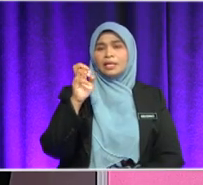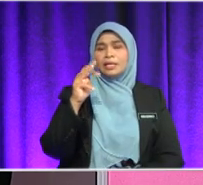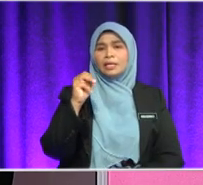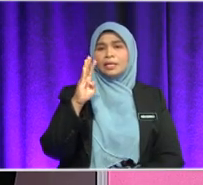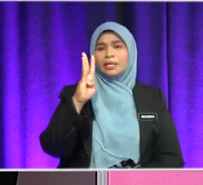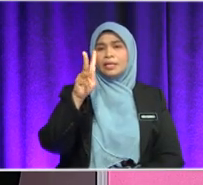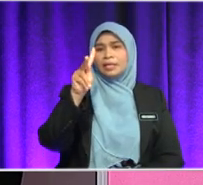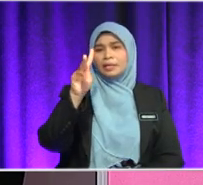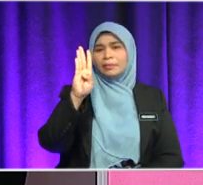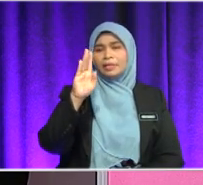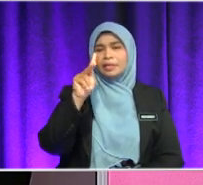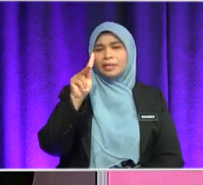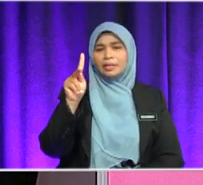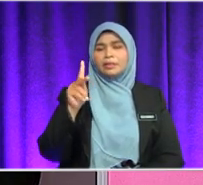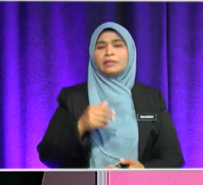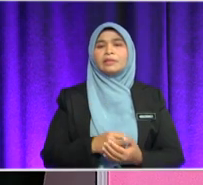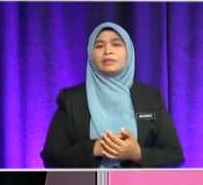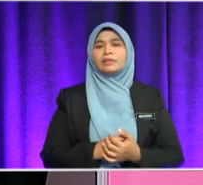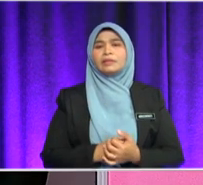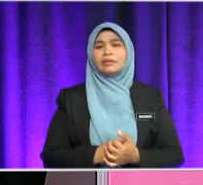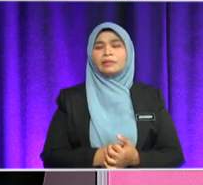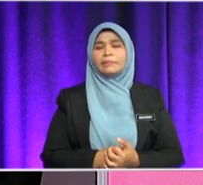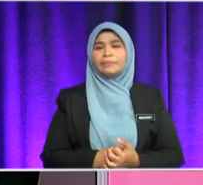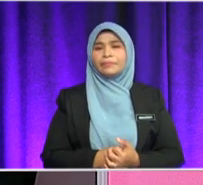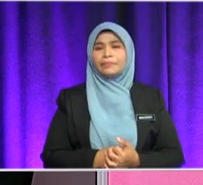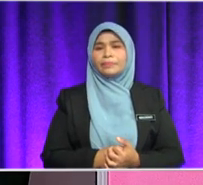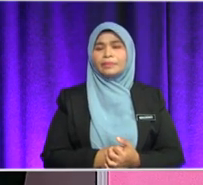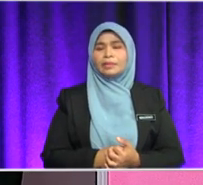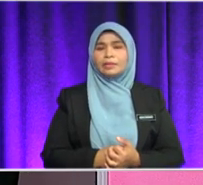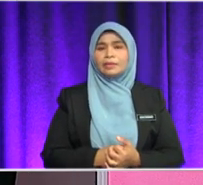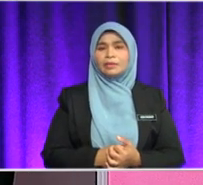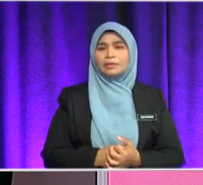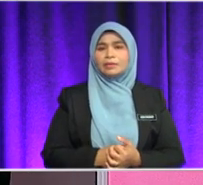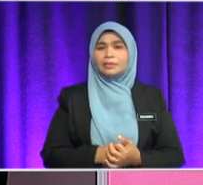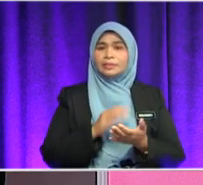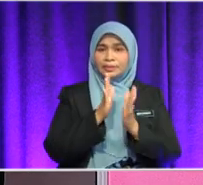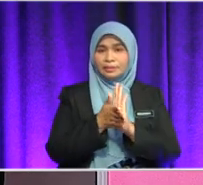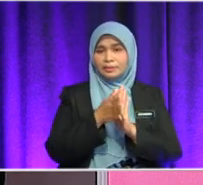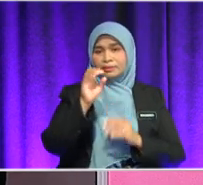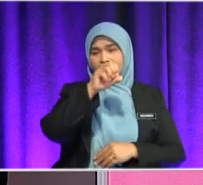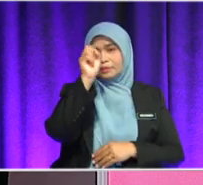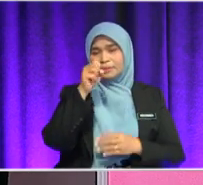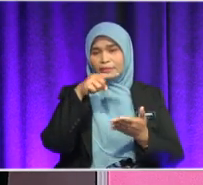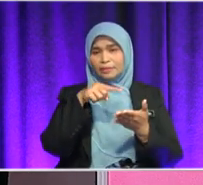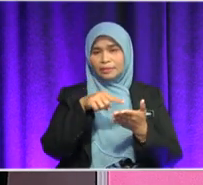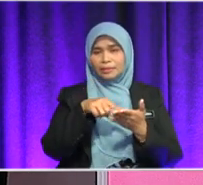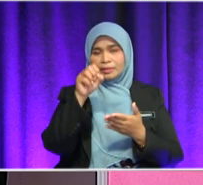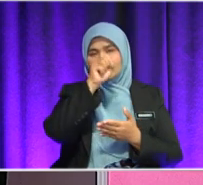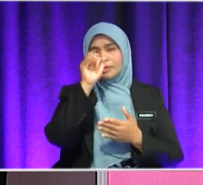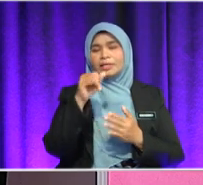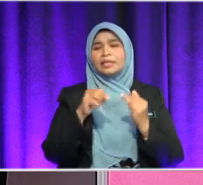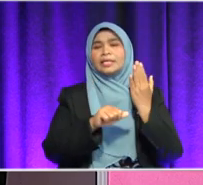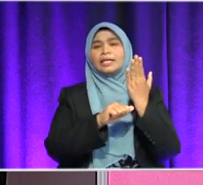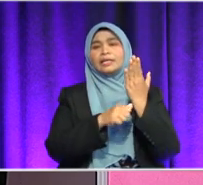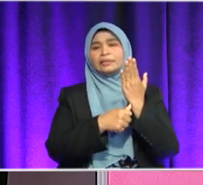cabe kemaren berpikir kritis dan kritis kritis dan kreatif soal dan asas